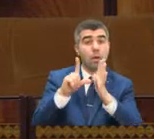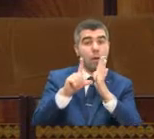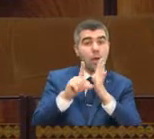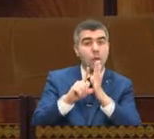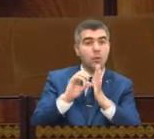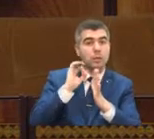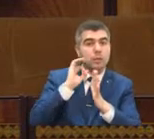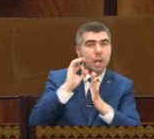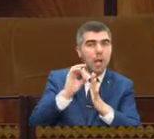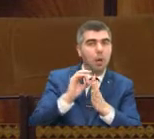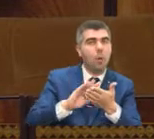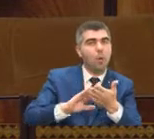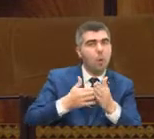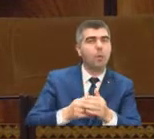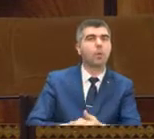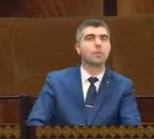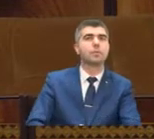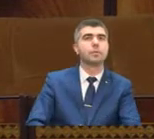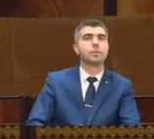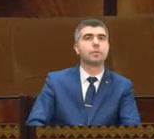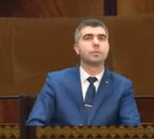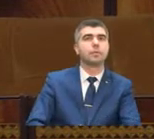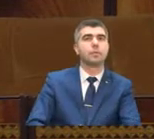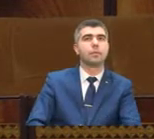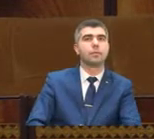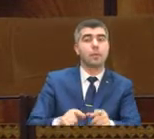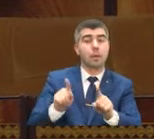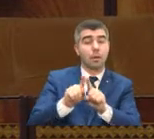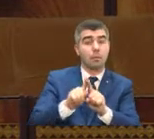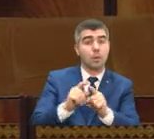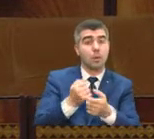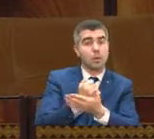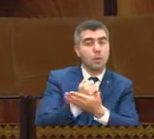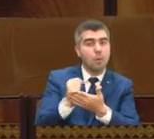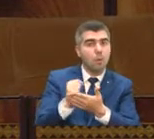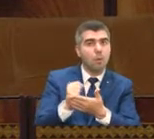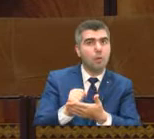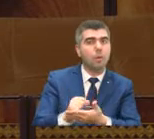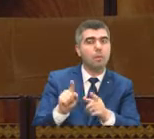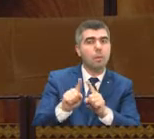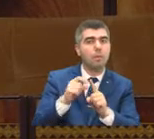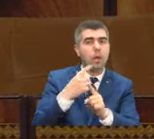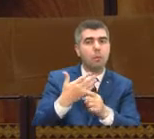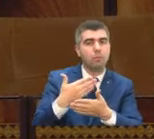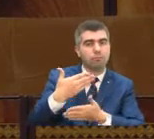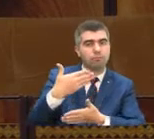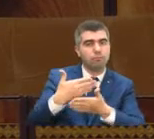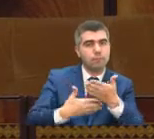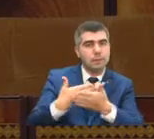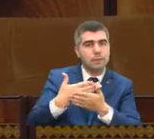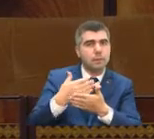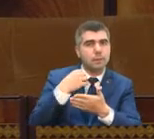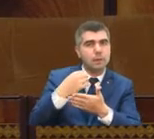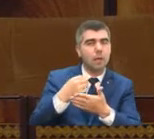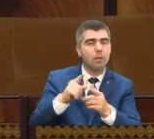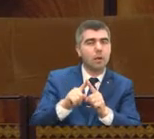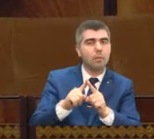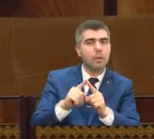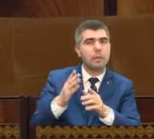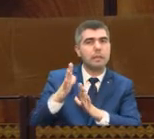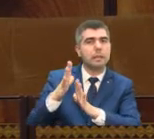العينية، والذي بموجبه تم إلغاء العقود العرفية التي وضعت حداً